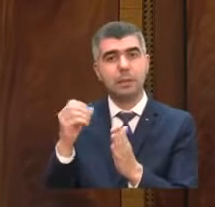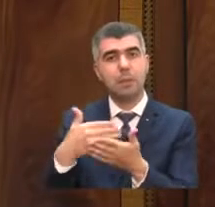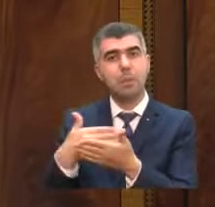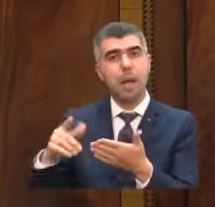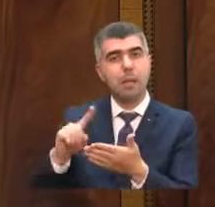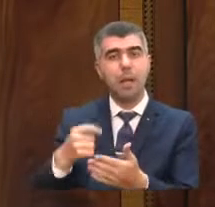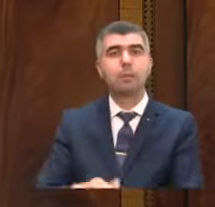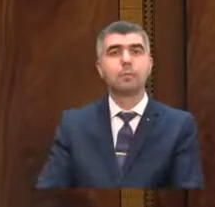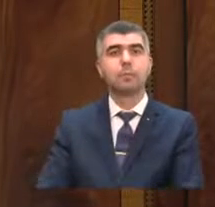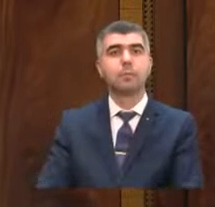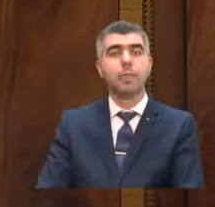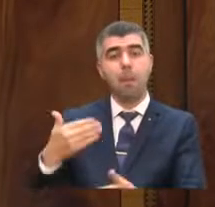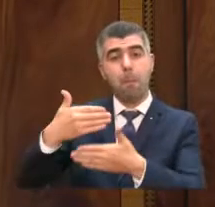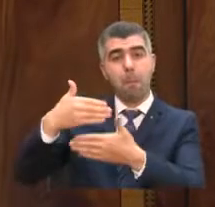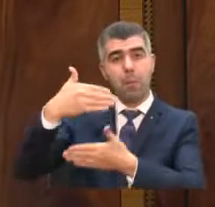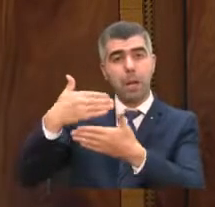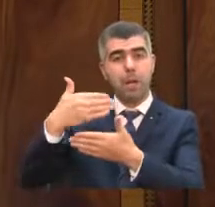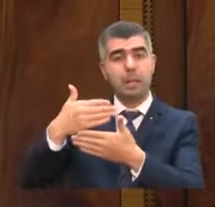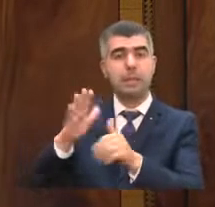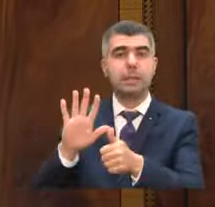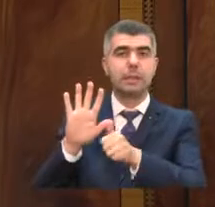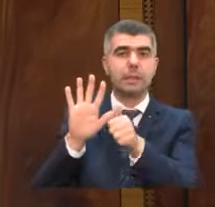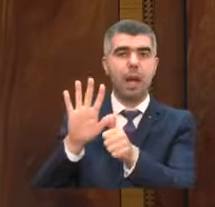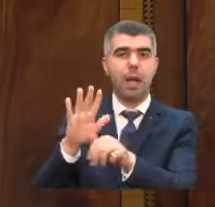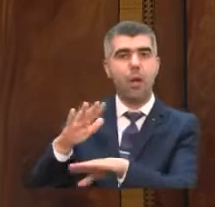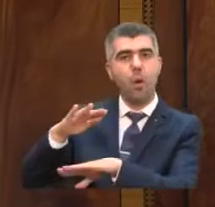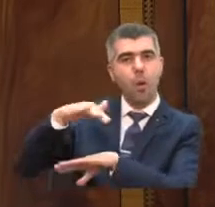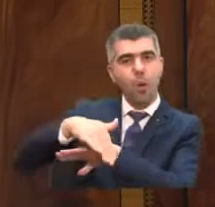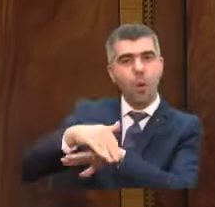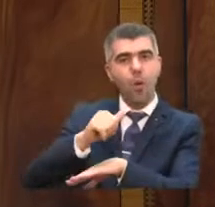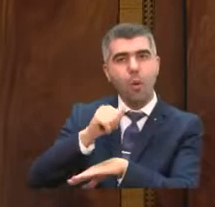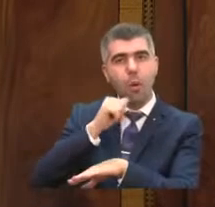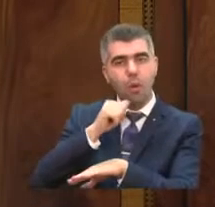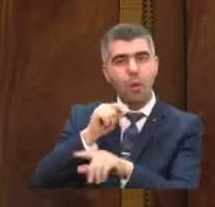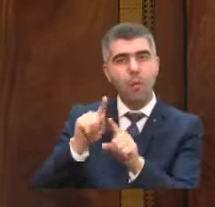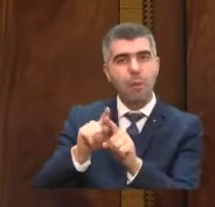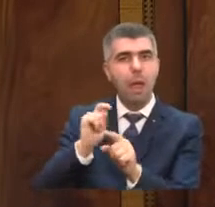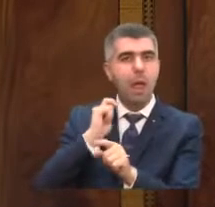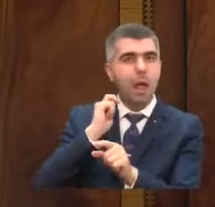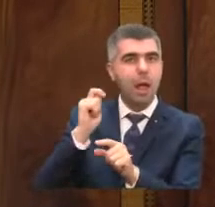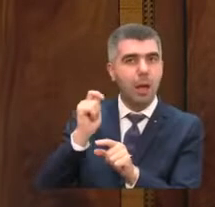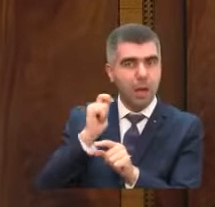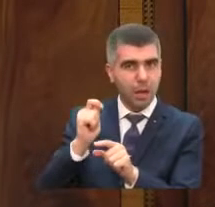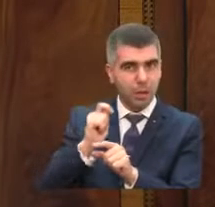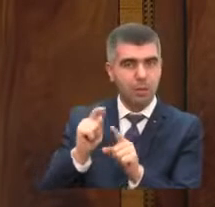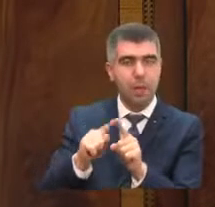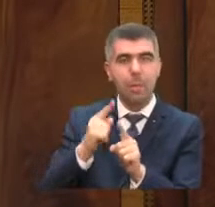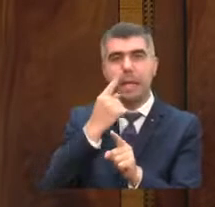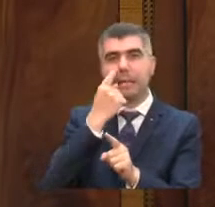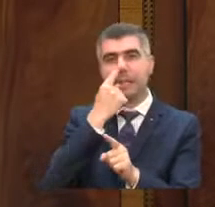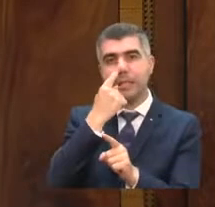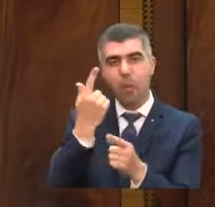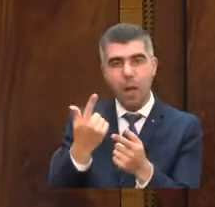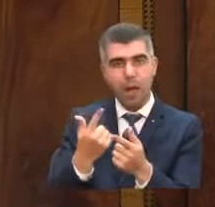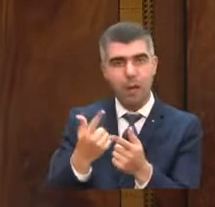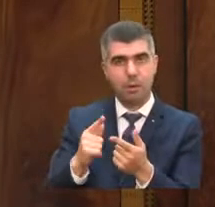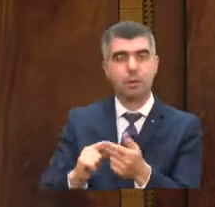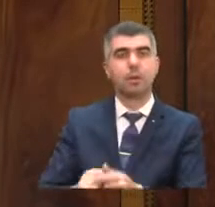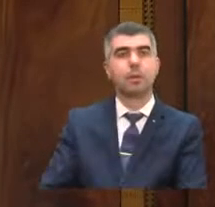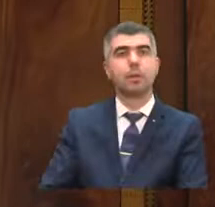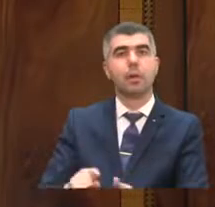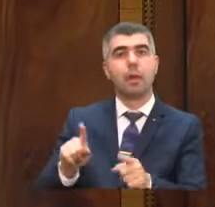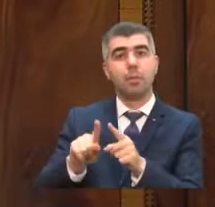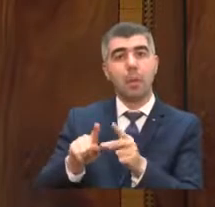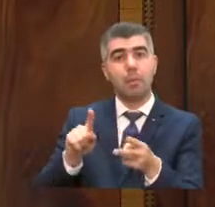الانتهاء من بناء 6 سدود كبرى: دار خروفة بإقليم العرائش، سد شريف الإدريسي مرتي بإقليم تطوان، 6 مالوت بإقليم